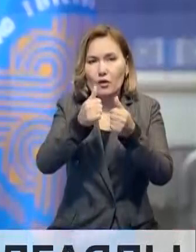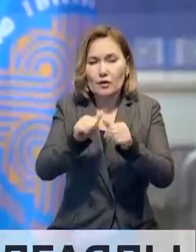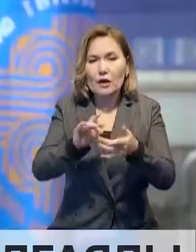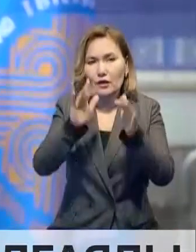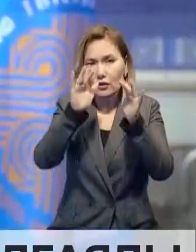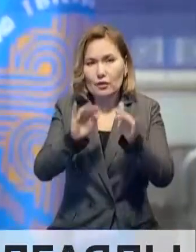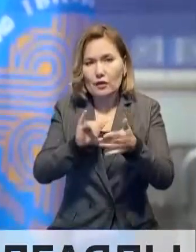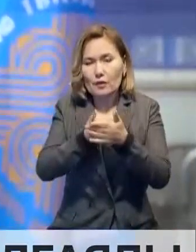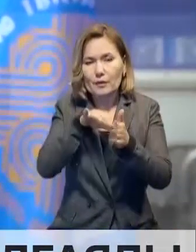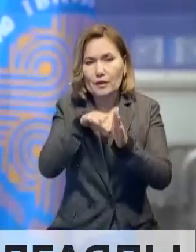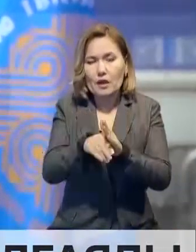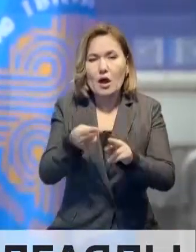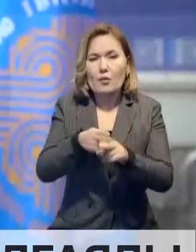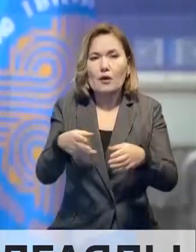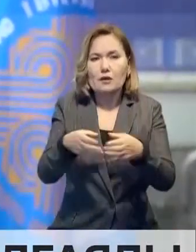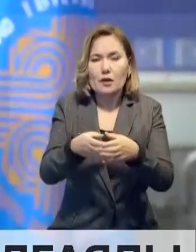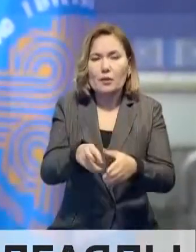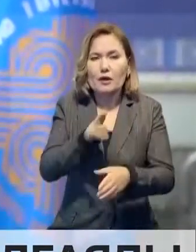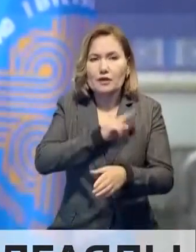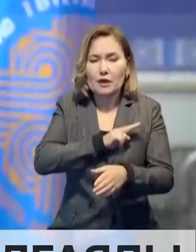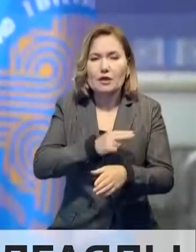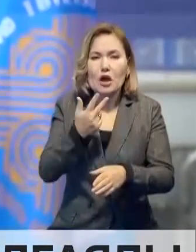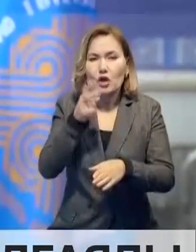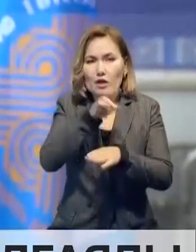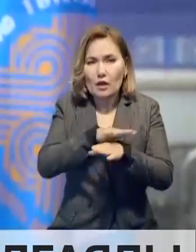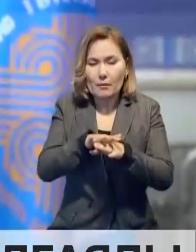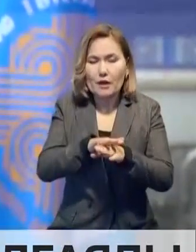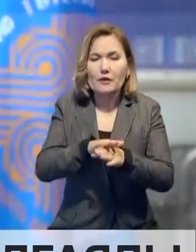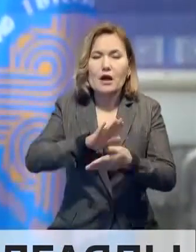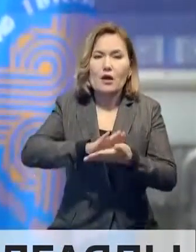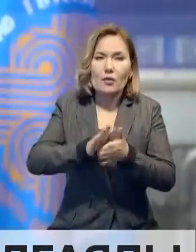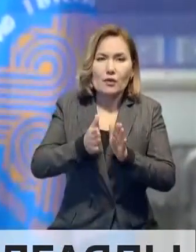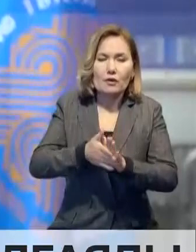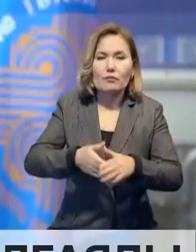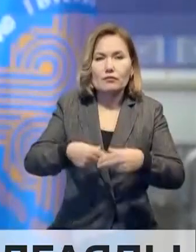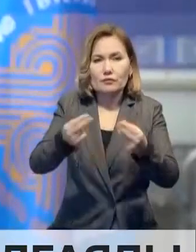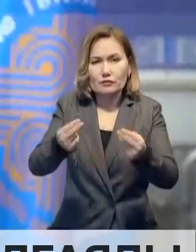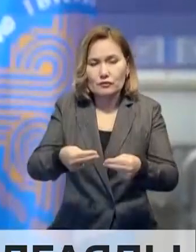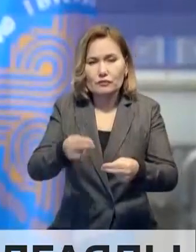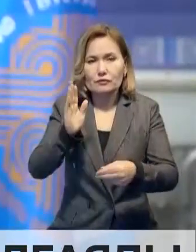айналыспақ. Сондай-ақ бұл компанияның аталған үш елдің аумағы бойынша ортақ сандық жүйесі болады.